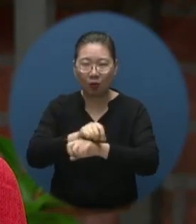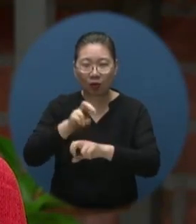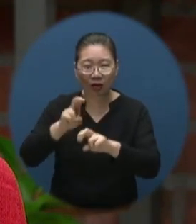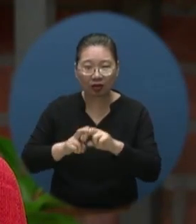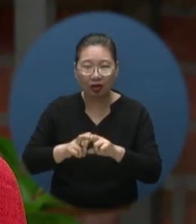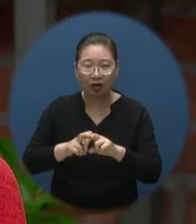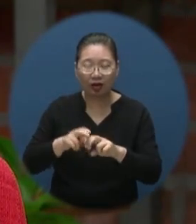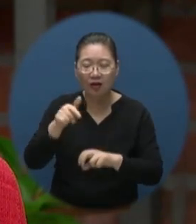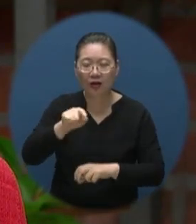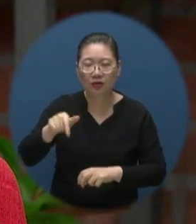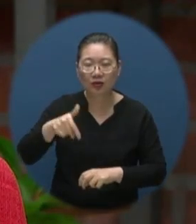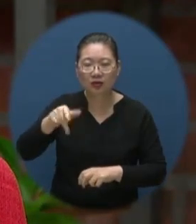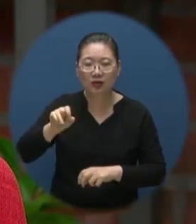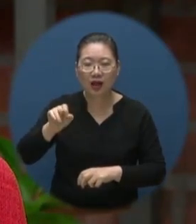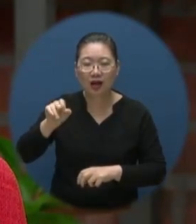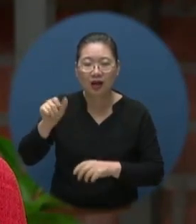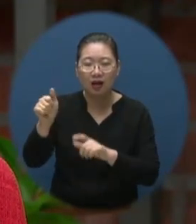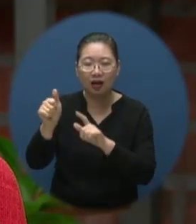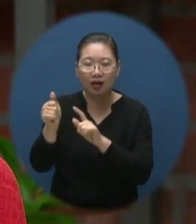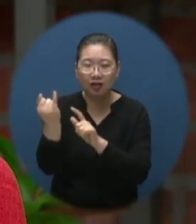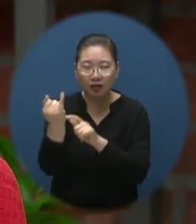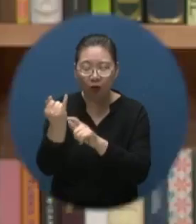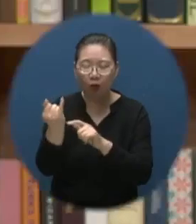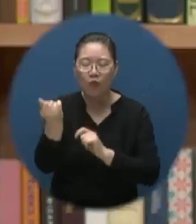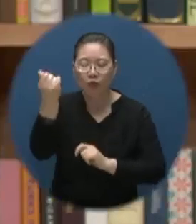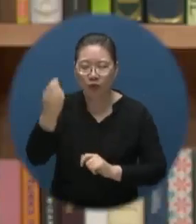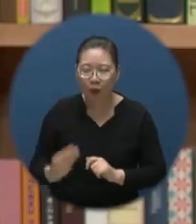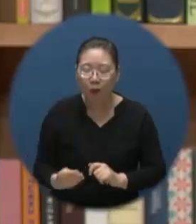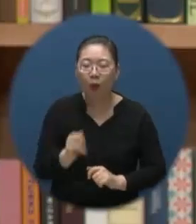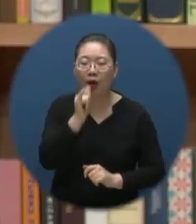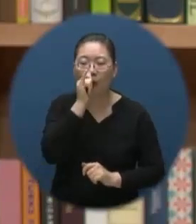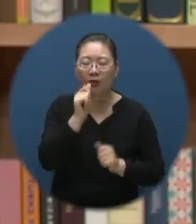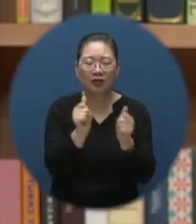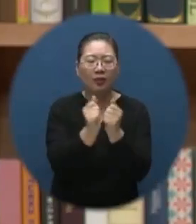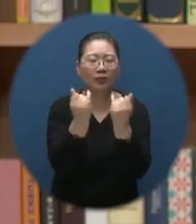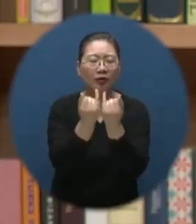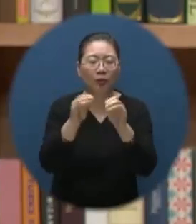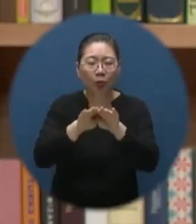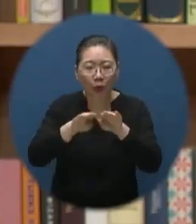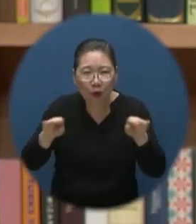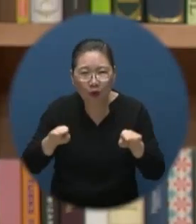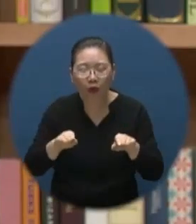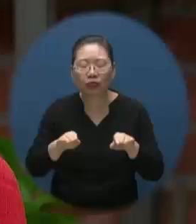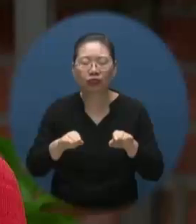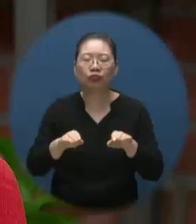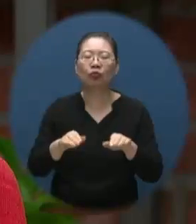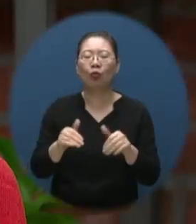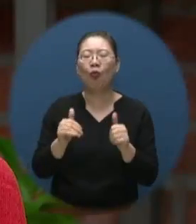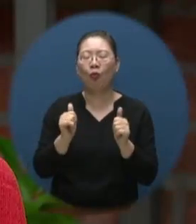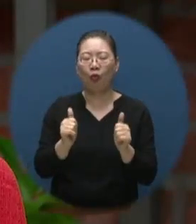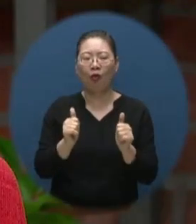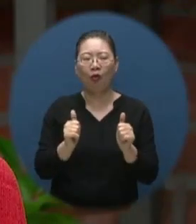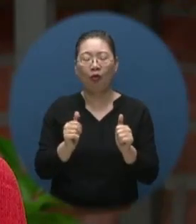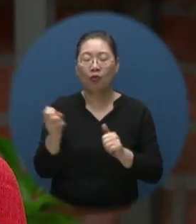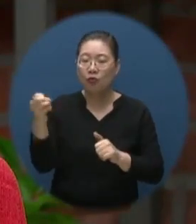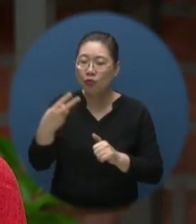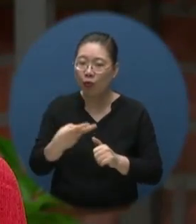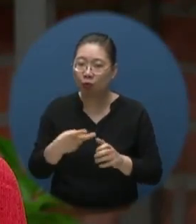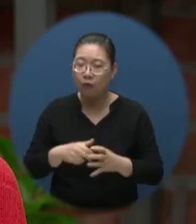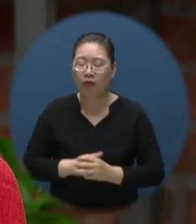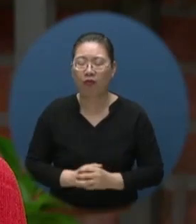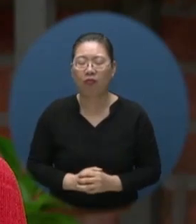예, 국장급 여직원이 여럿이 있었고요. 남녀 평등도 그 정도였고. 예. 그 다음에 또,